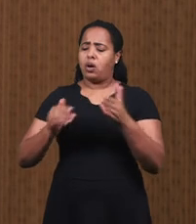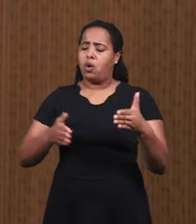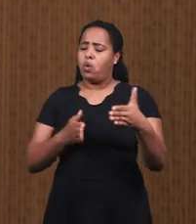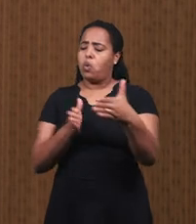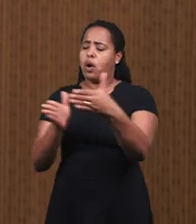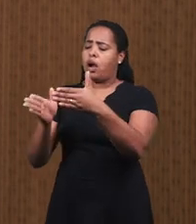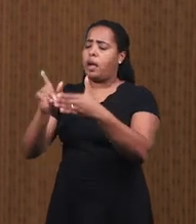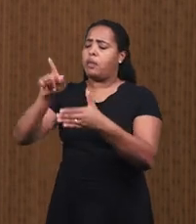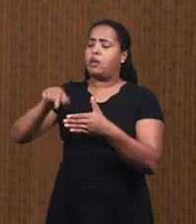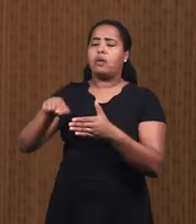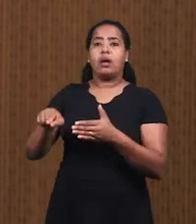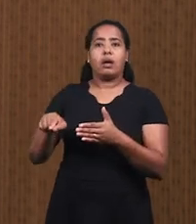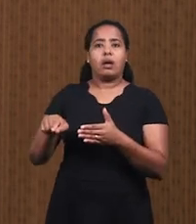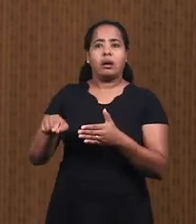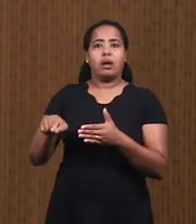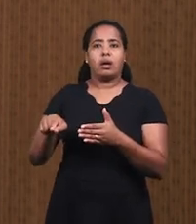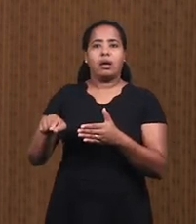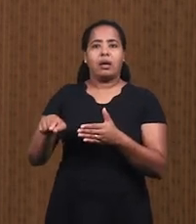говорит «вот путь».